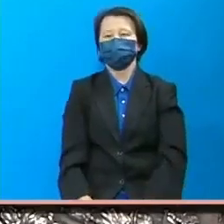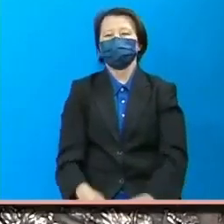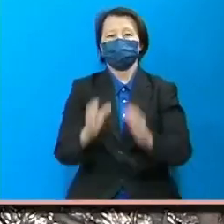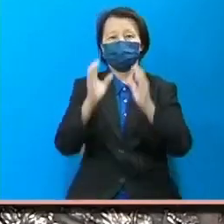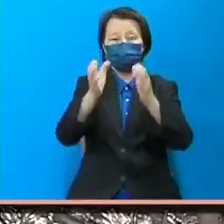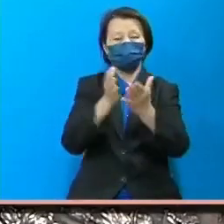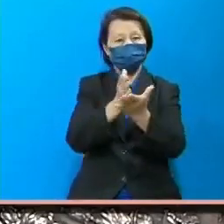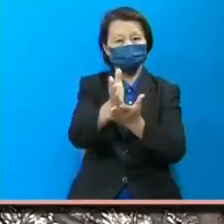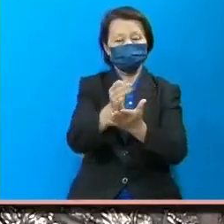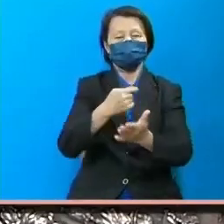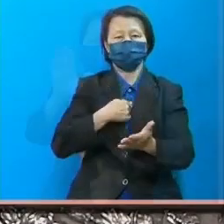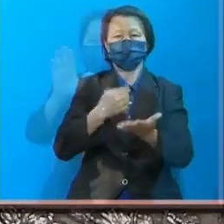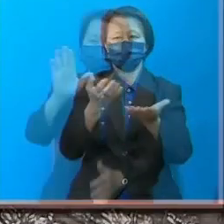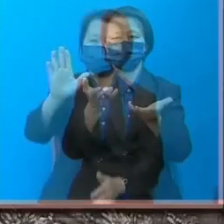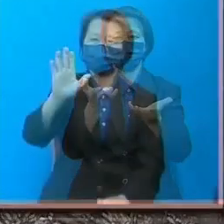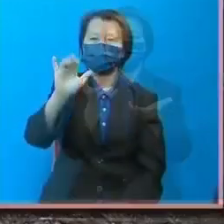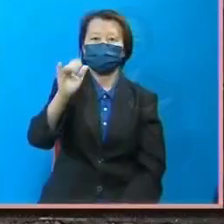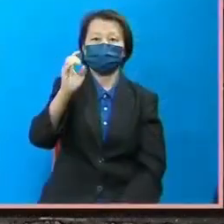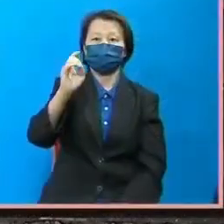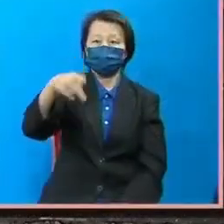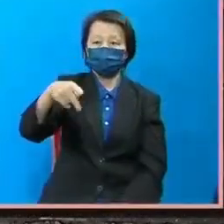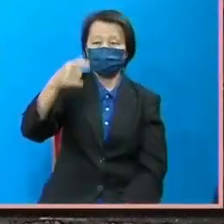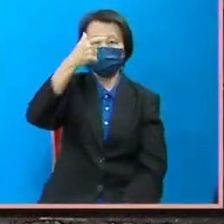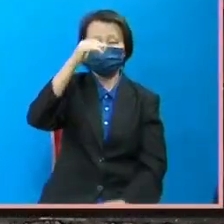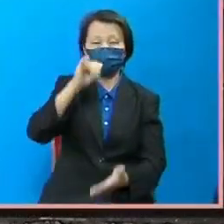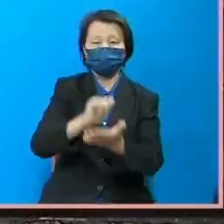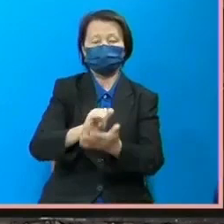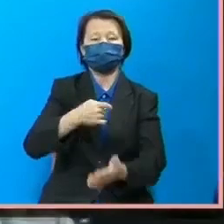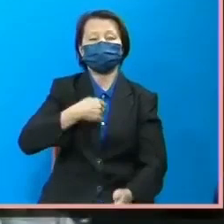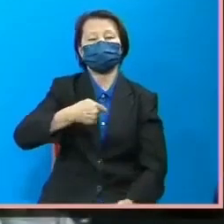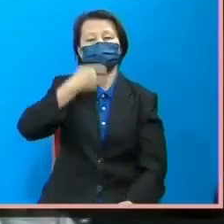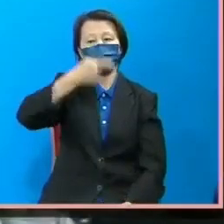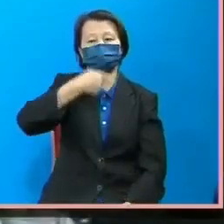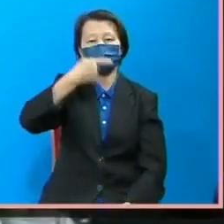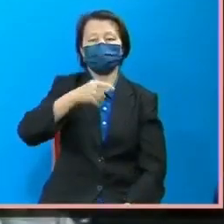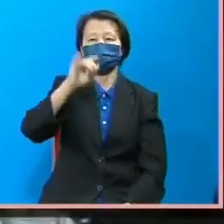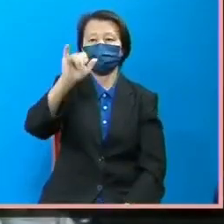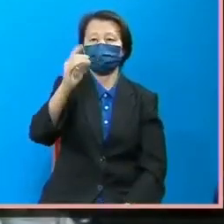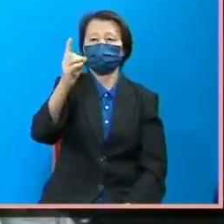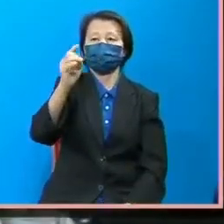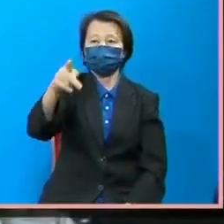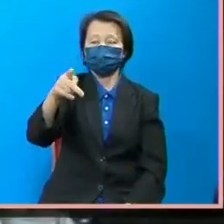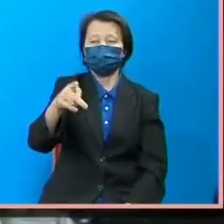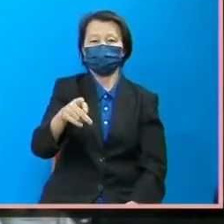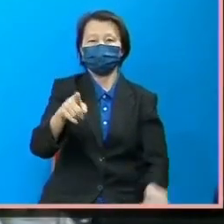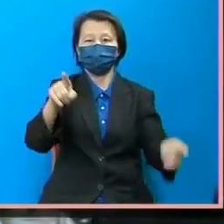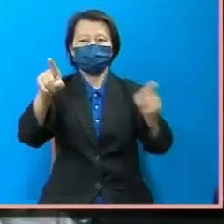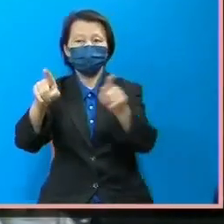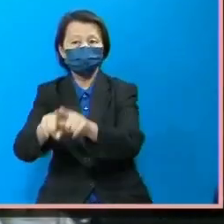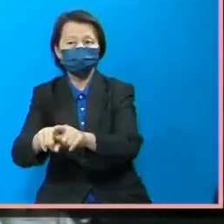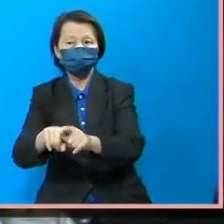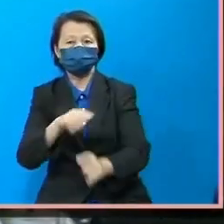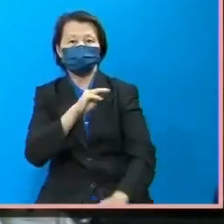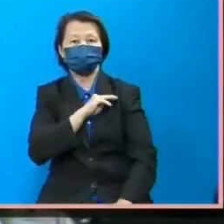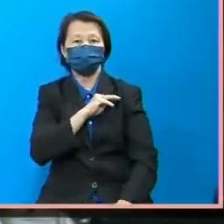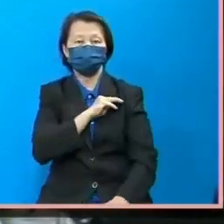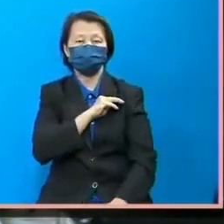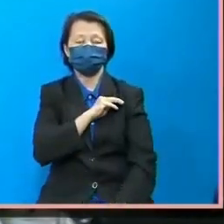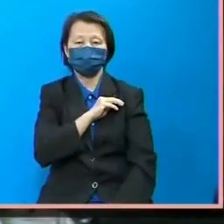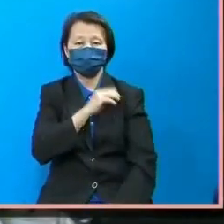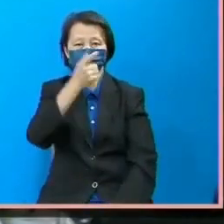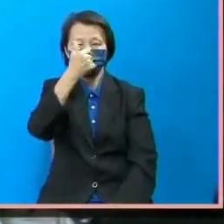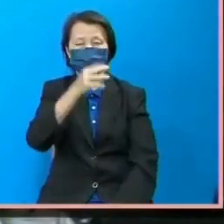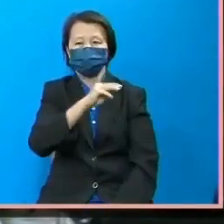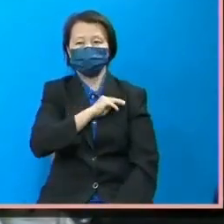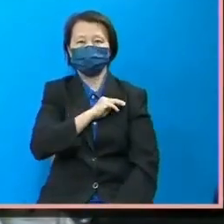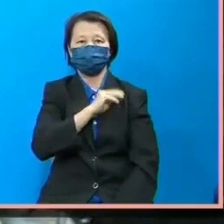Secara kebetulan saya pun nak sebab tu saya sebut di sini bahawa Yang Dipertua selaras dengan menteri berkenaan. Oleh kerana